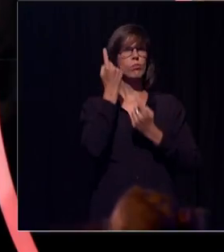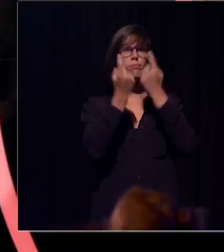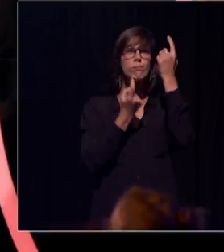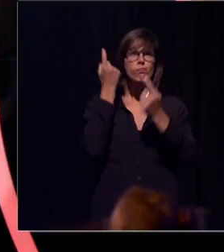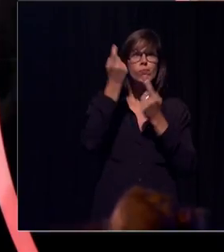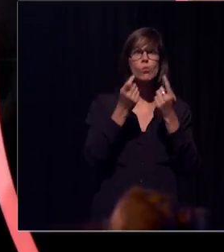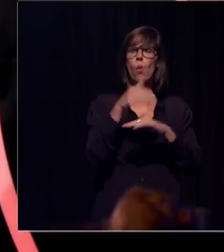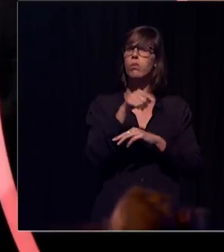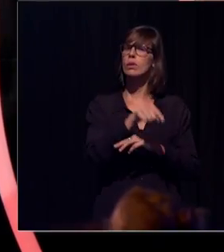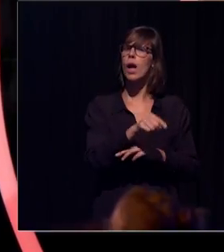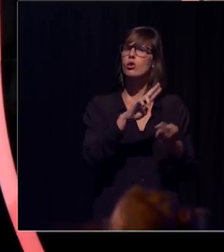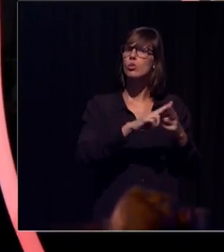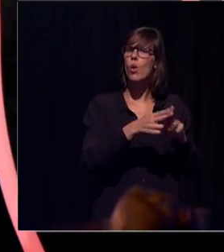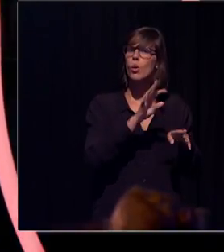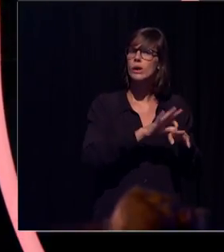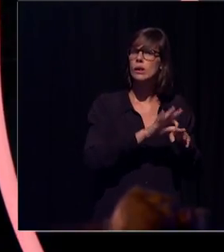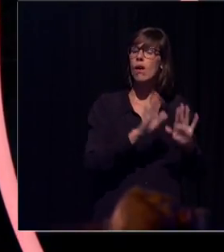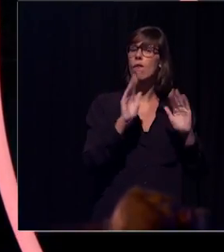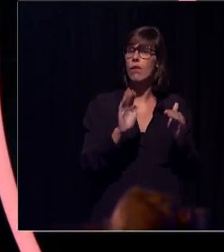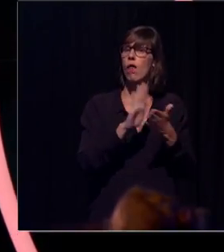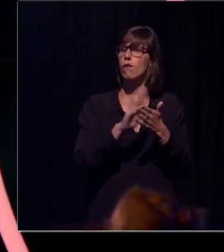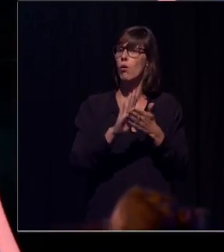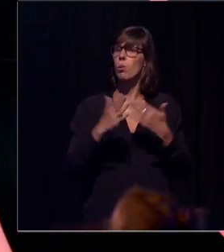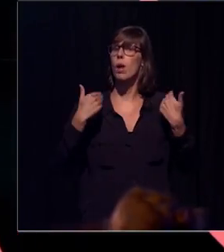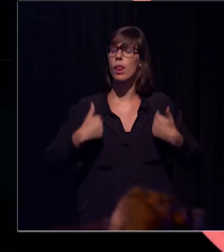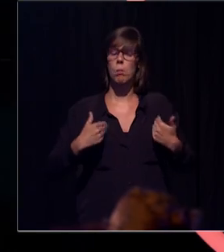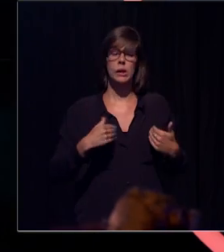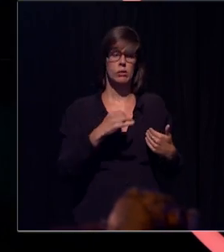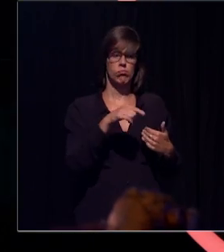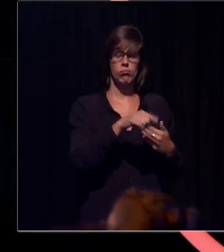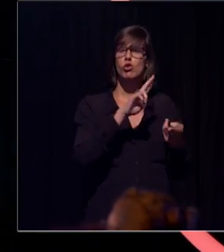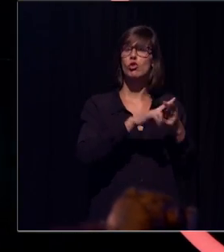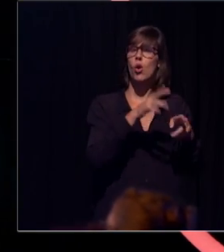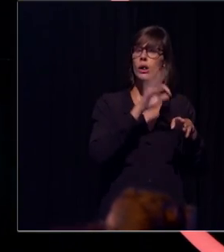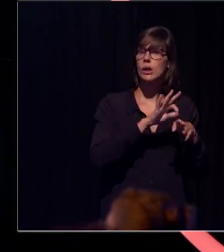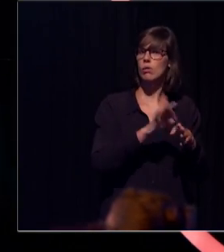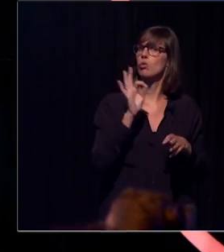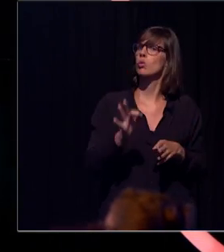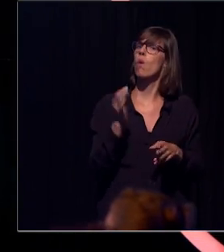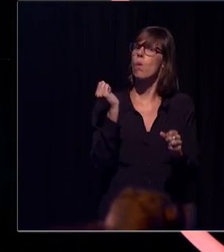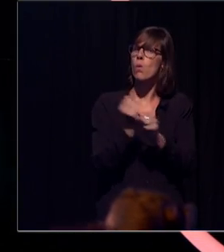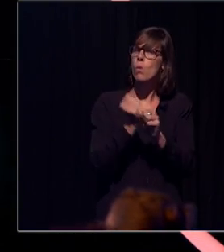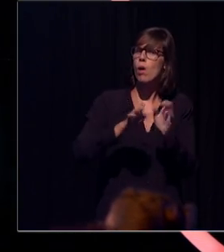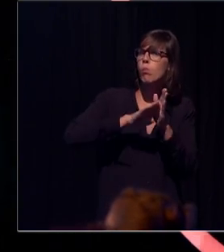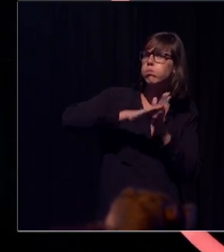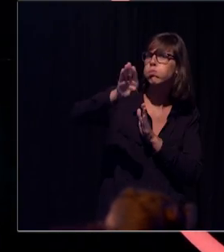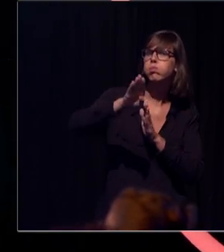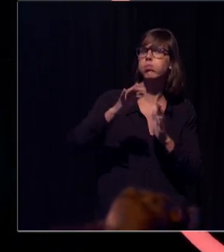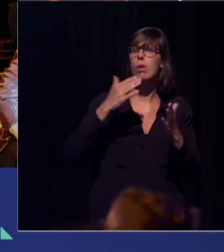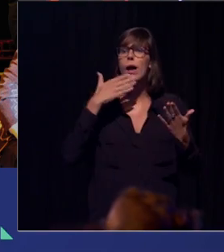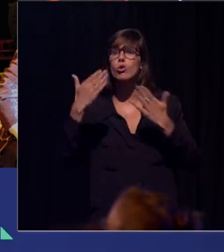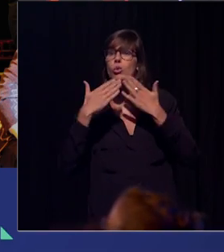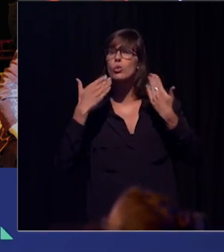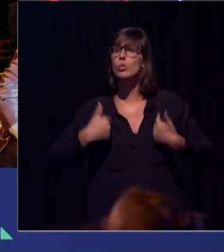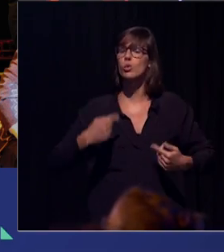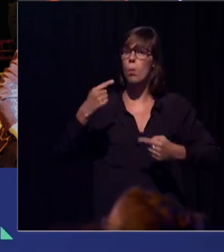in diabetes? Er zijn zoveel voorbeelden van mensen met diabetes die rijke carrières hebben. Er zijn acteurs, er